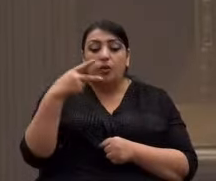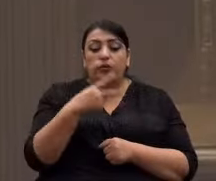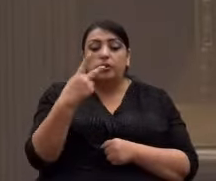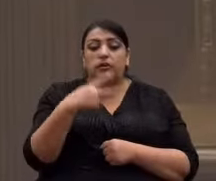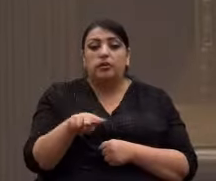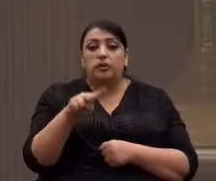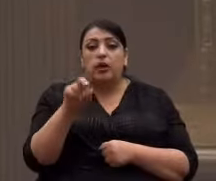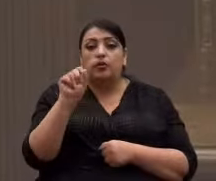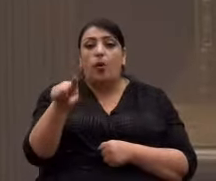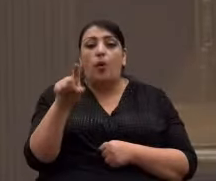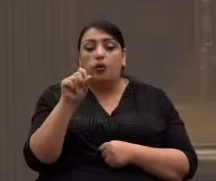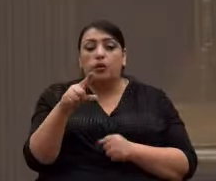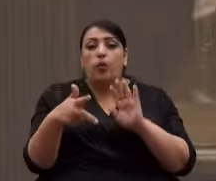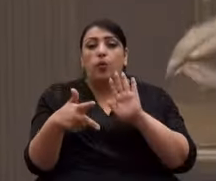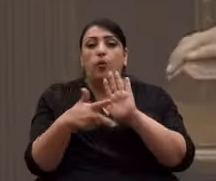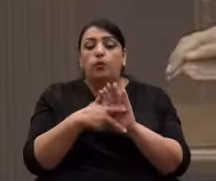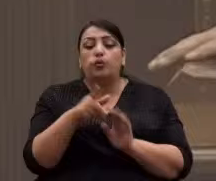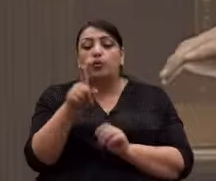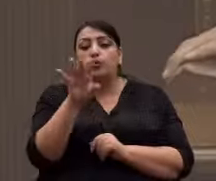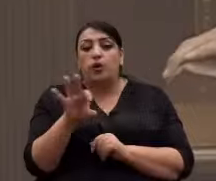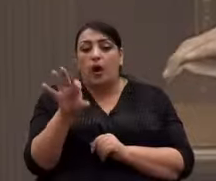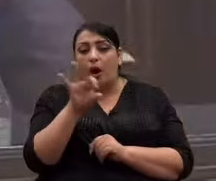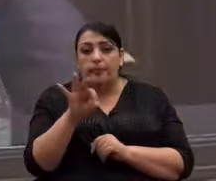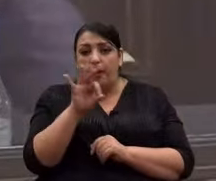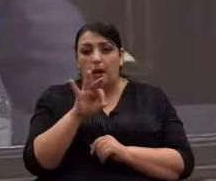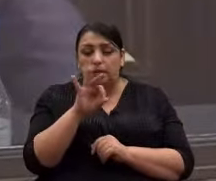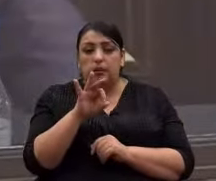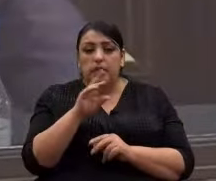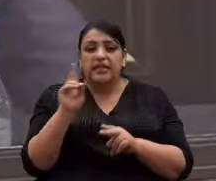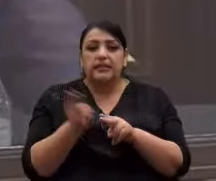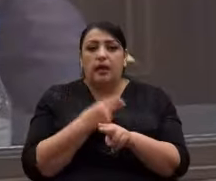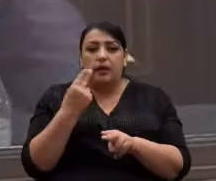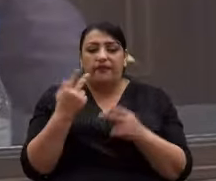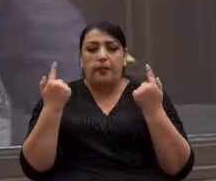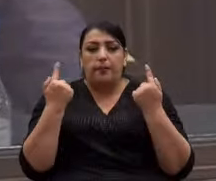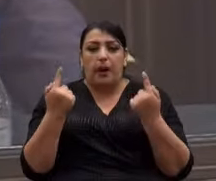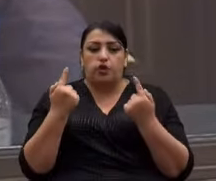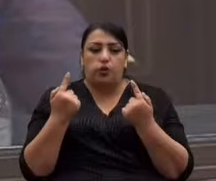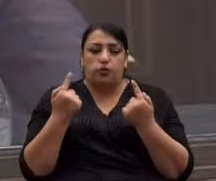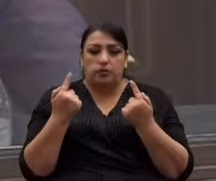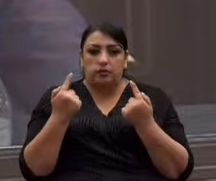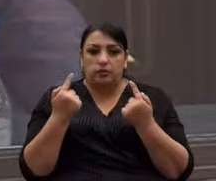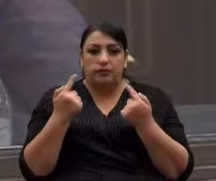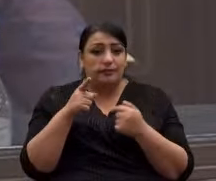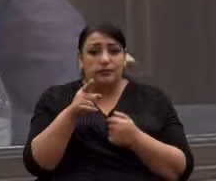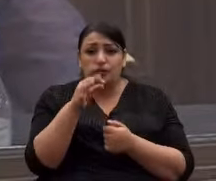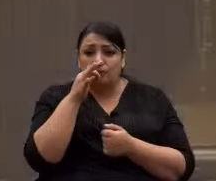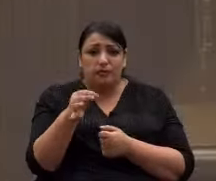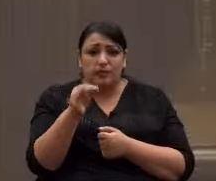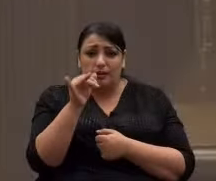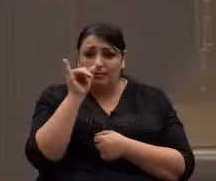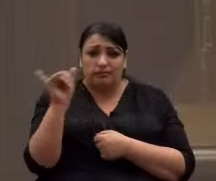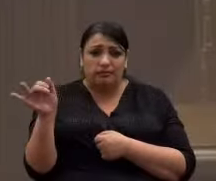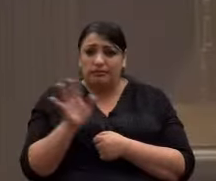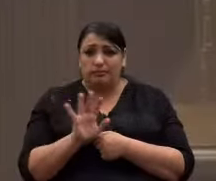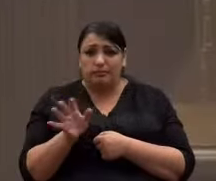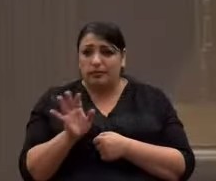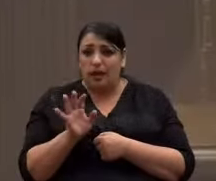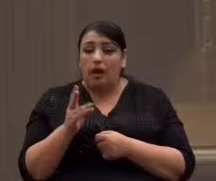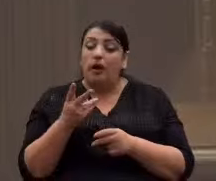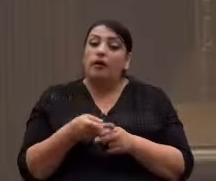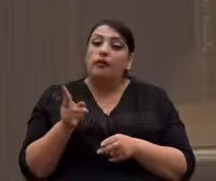թվականի հոկտեմբերի 8-ին ինչի ա պաշտոնազրկվել, չեք կարա ասեք, որտեղ այդ